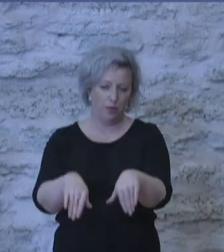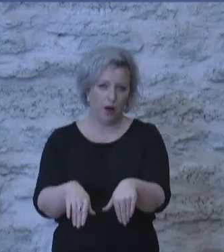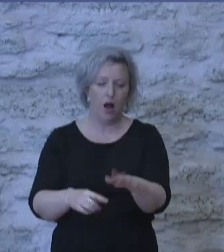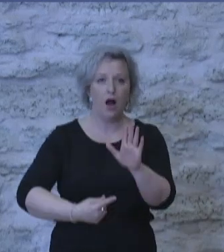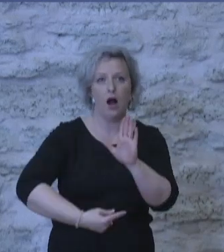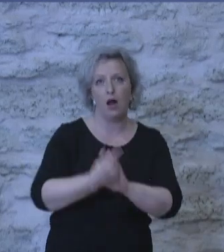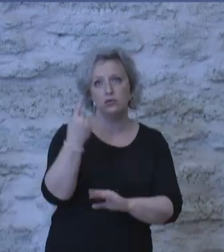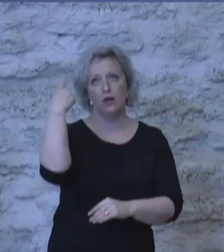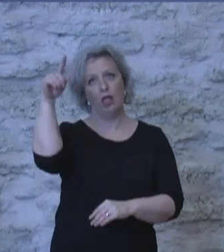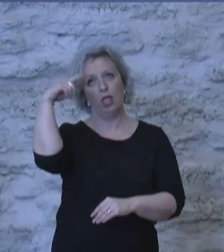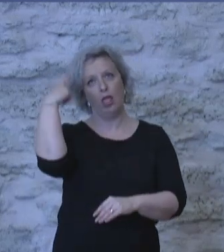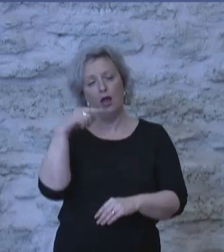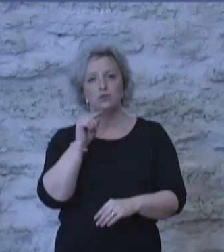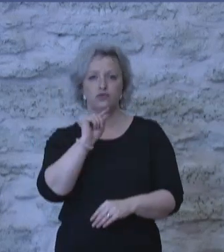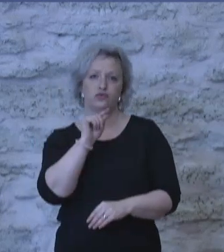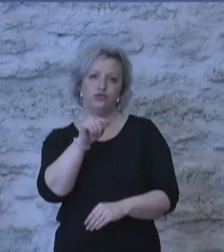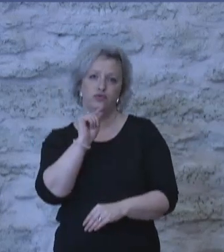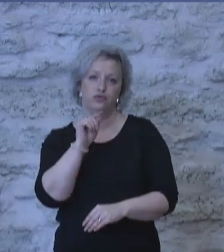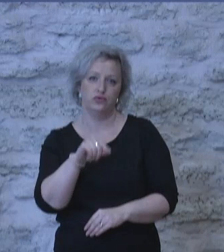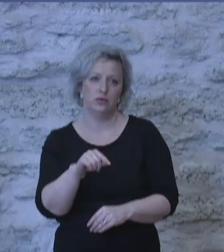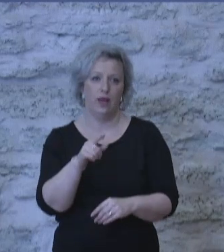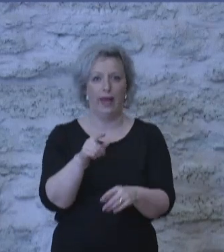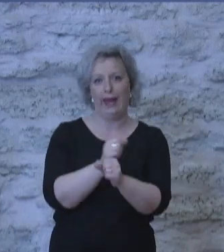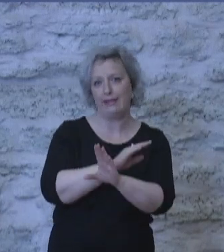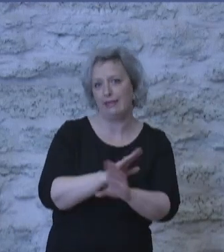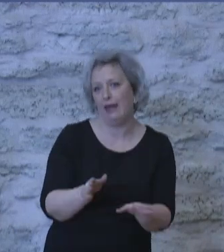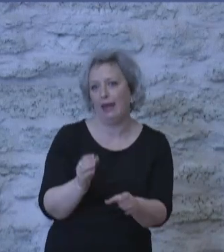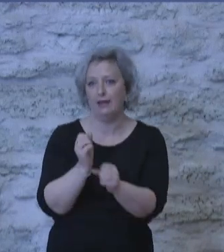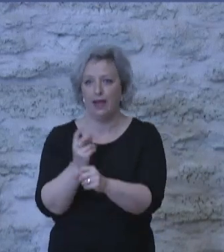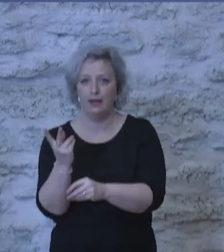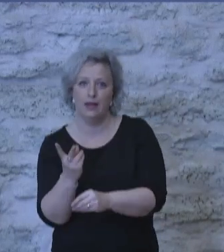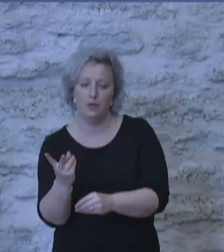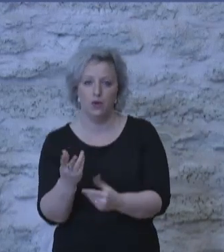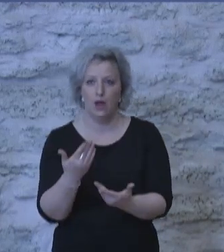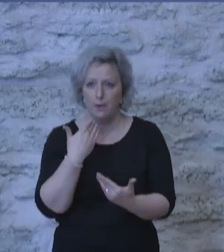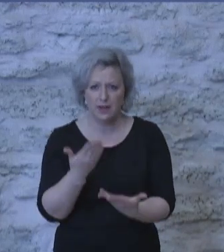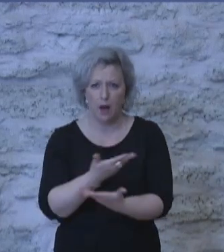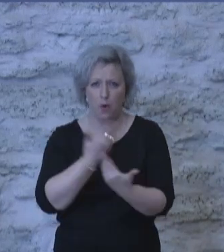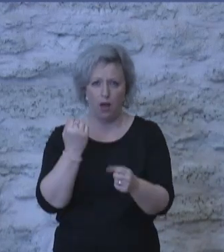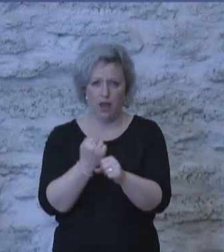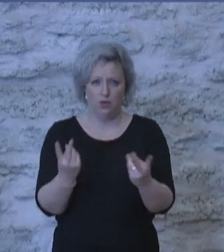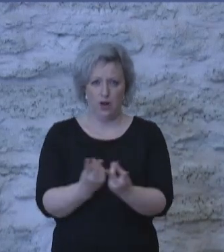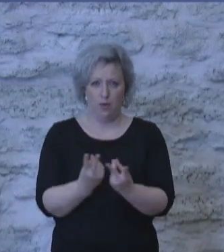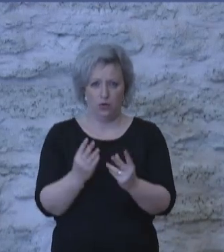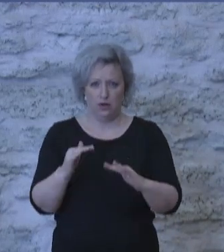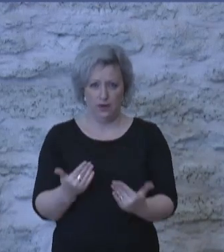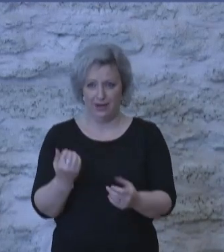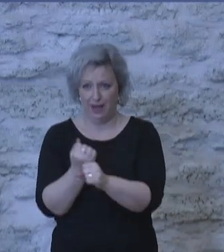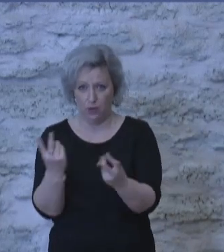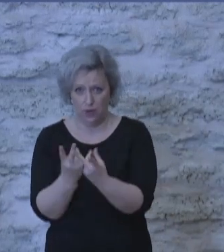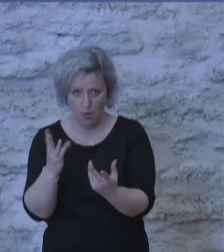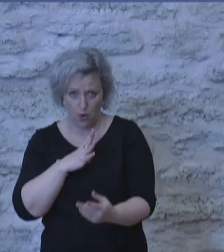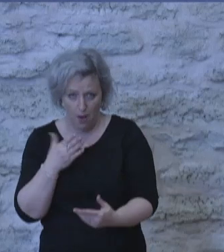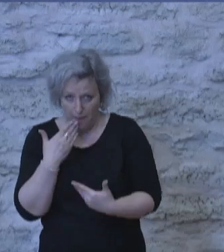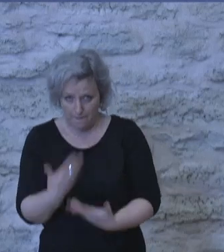väljamõeldud süüdistustega, kuidas te ei tee nii või te ei tee teena. Mida me siis pole nii teinud või mida me siis naa oleme teinud?